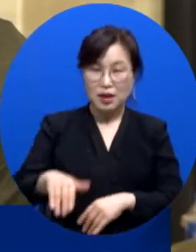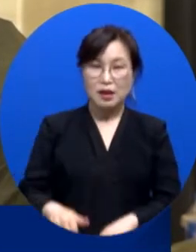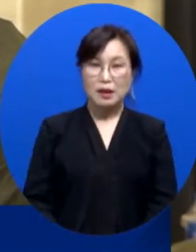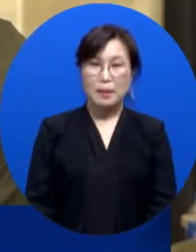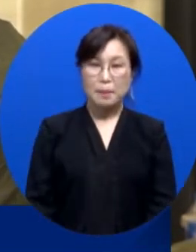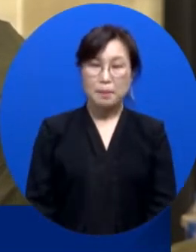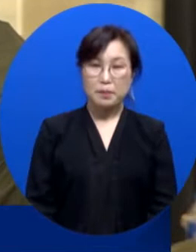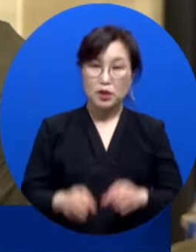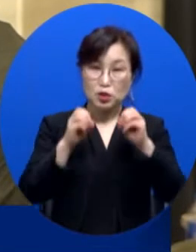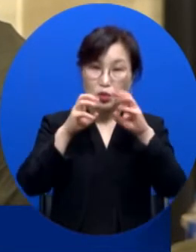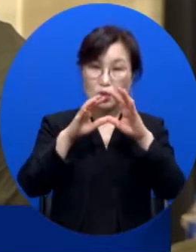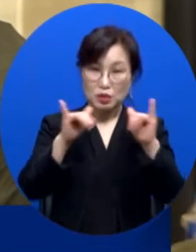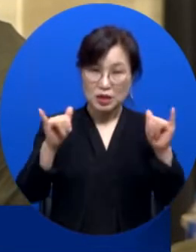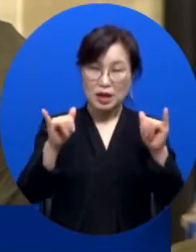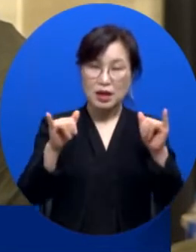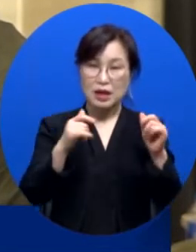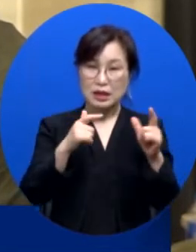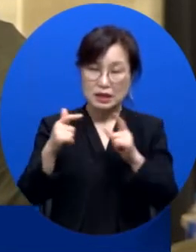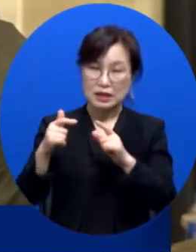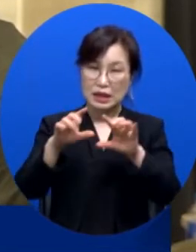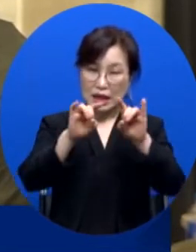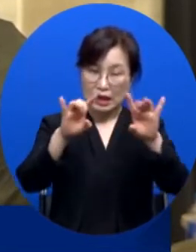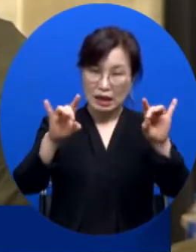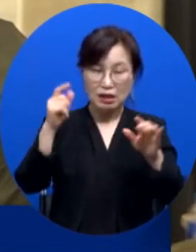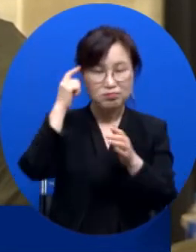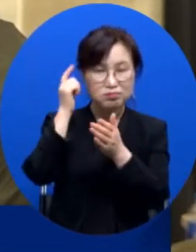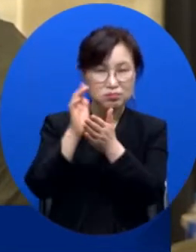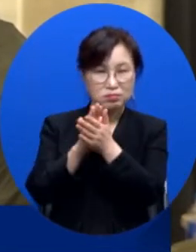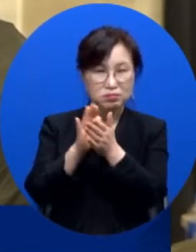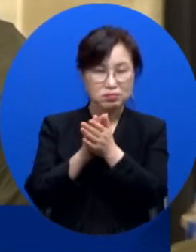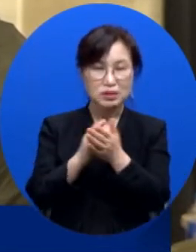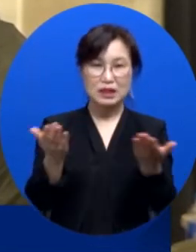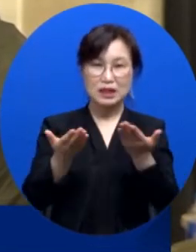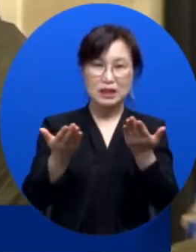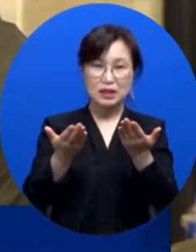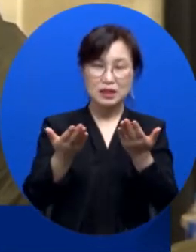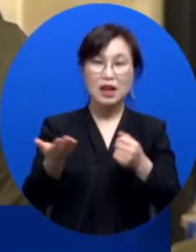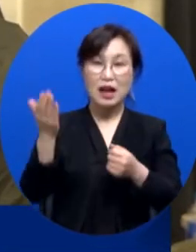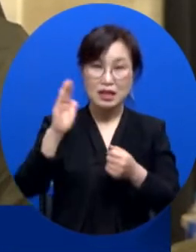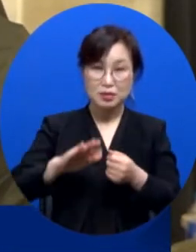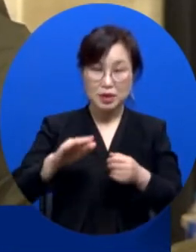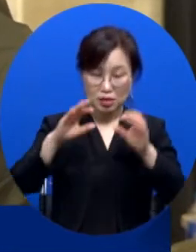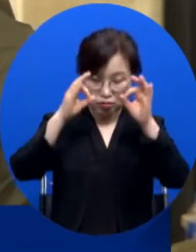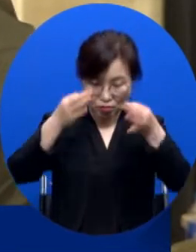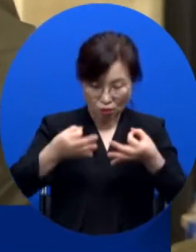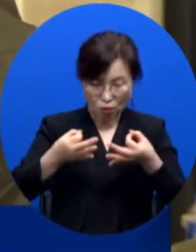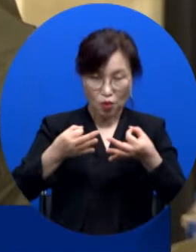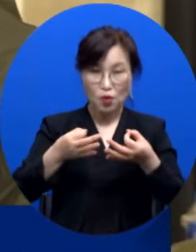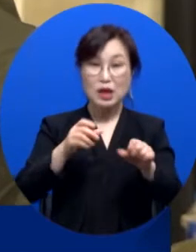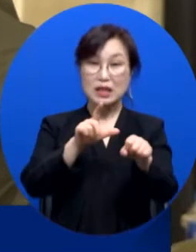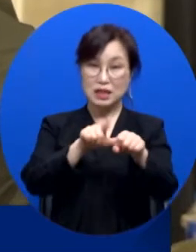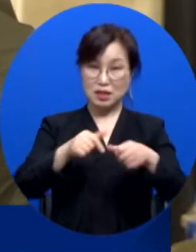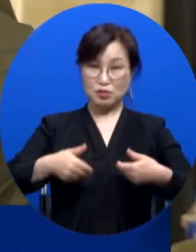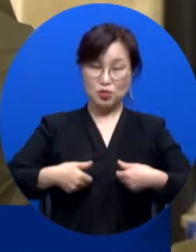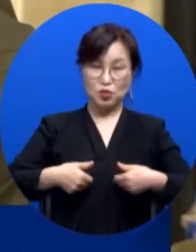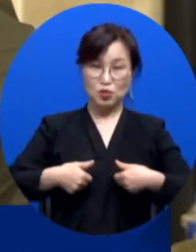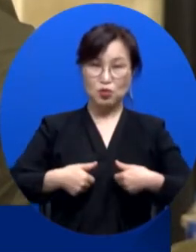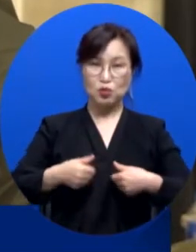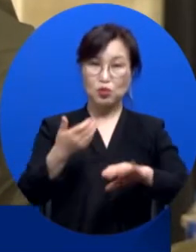자기들 잘한다고 하지만 또 이렇게 다 자신을 돌아볼 수 있는 그런 기회 그리고 또 다른 선교사님들과의 교제를 통해서도